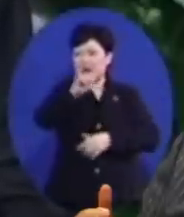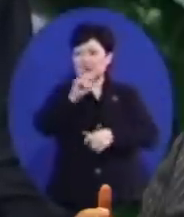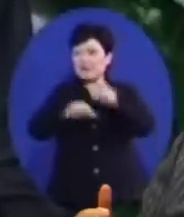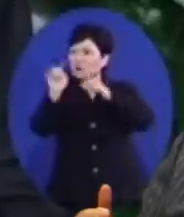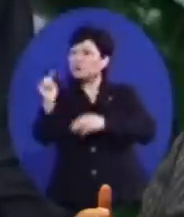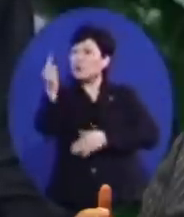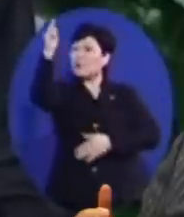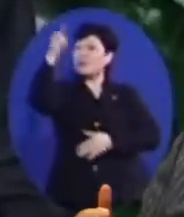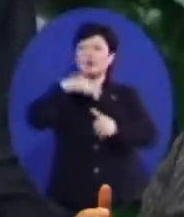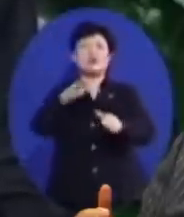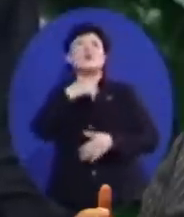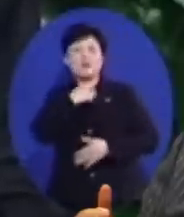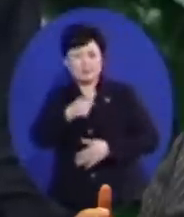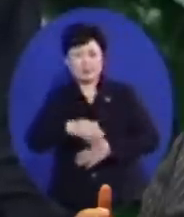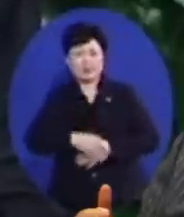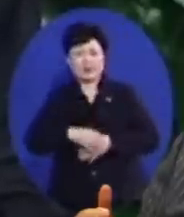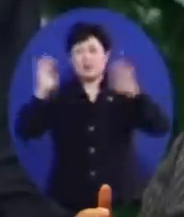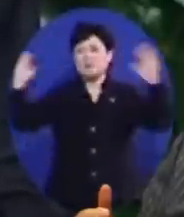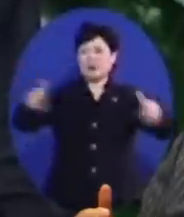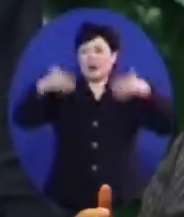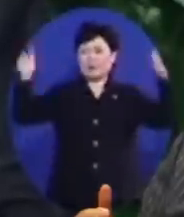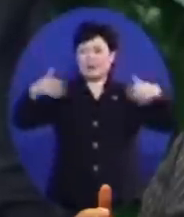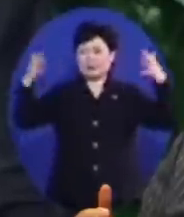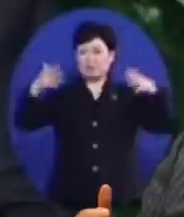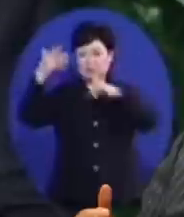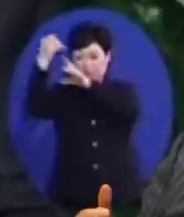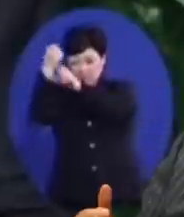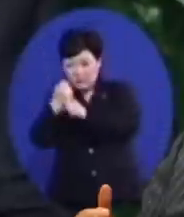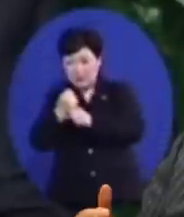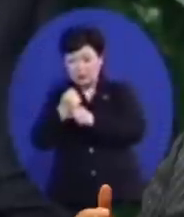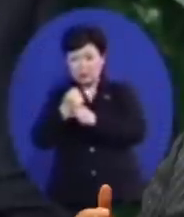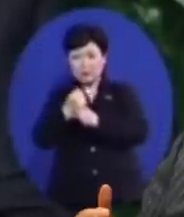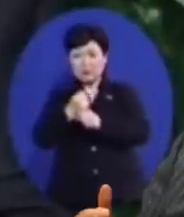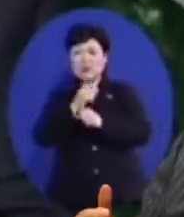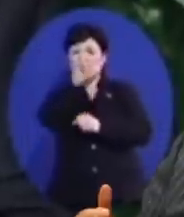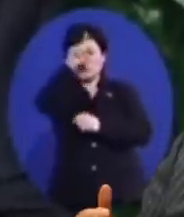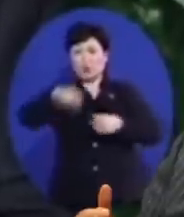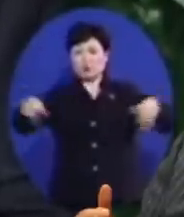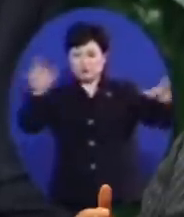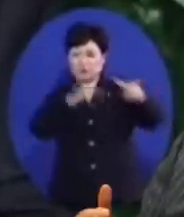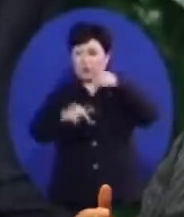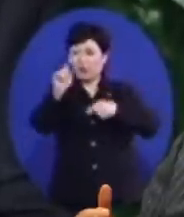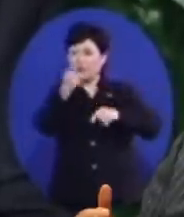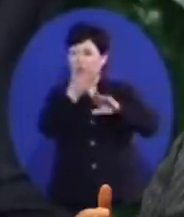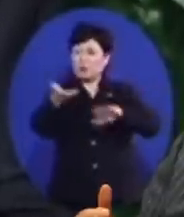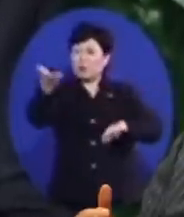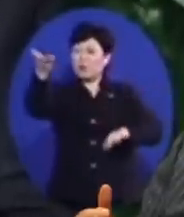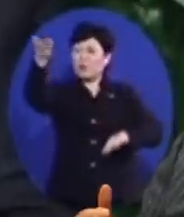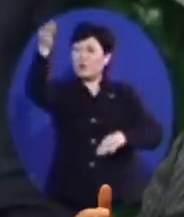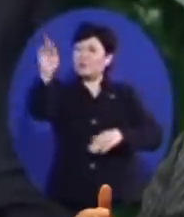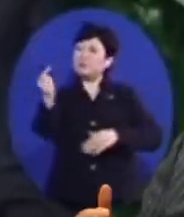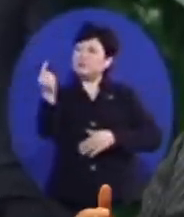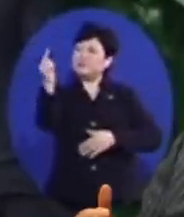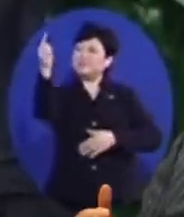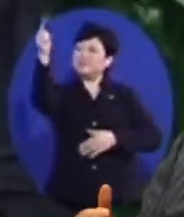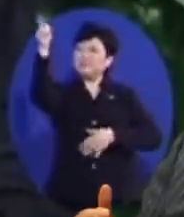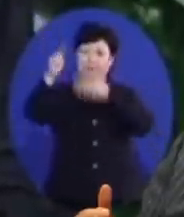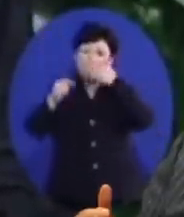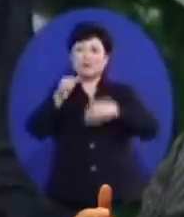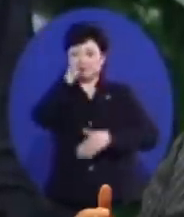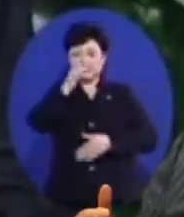것입니다. 불어오는 바람에 의지하여 독수리는 더 높이 날을 수가 있는 것입니다.